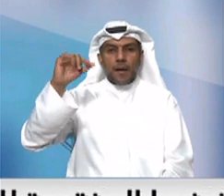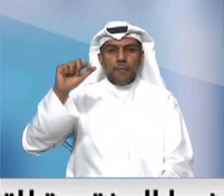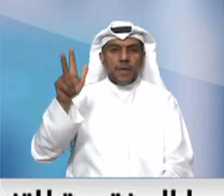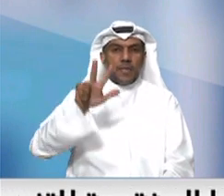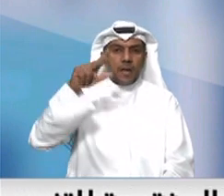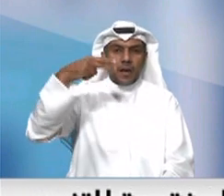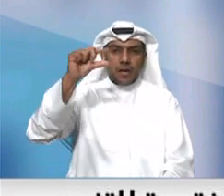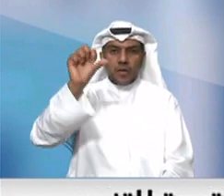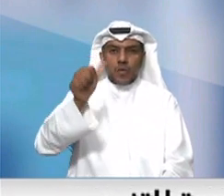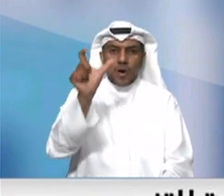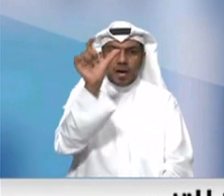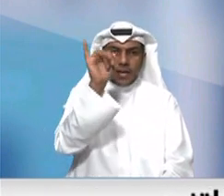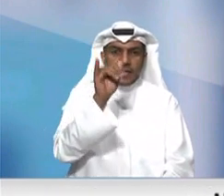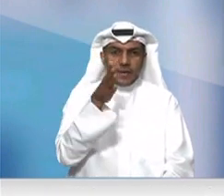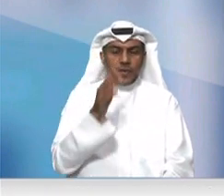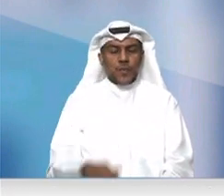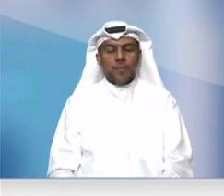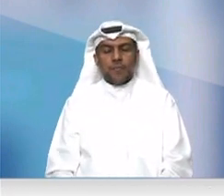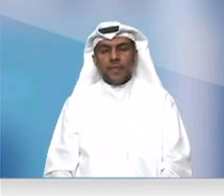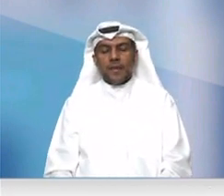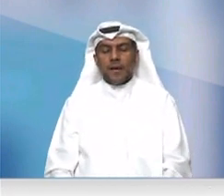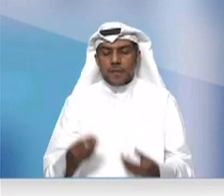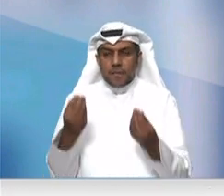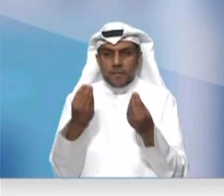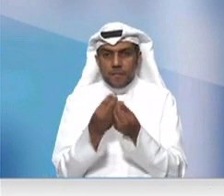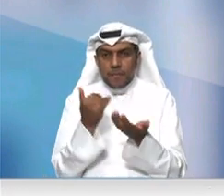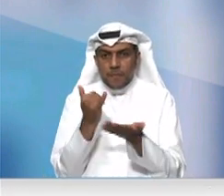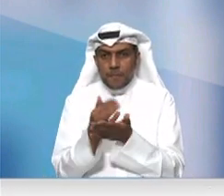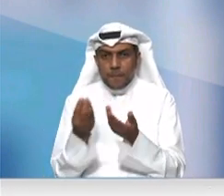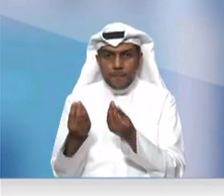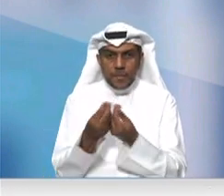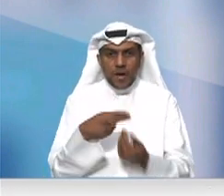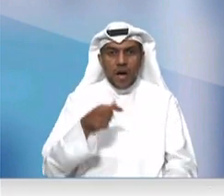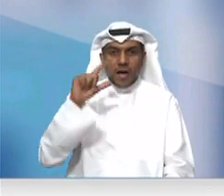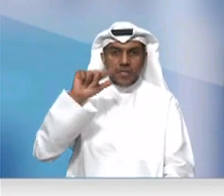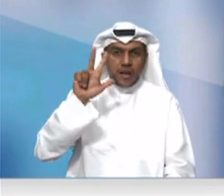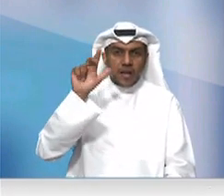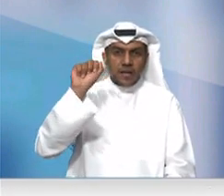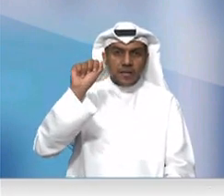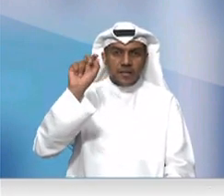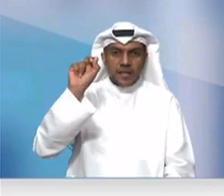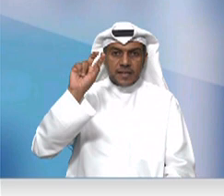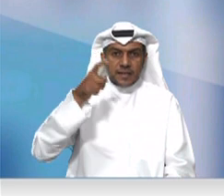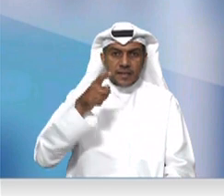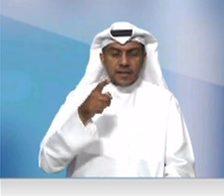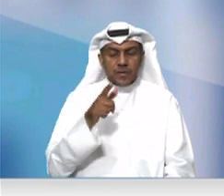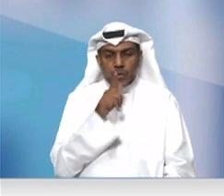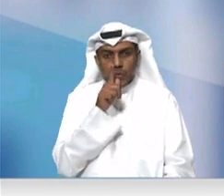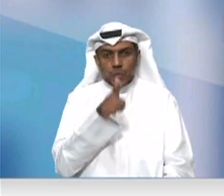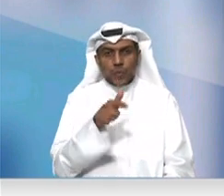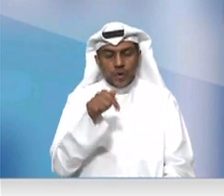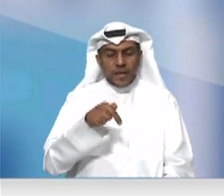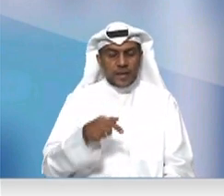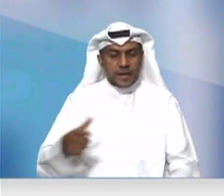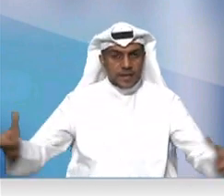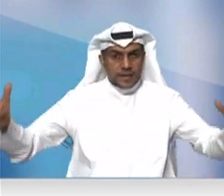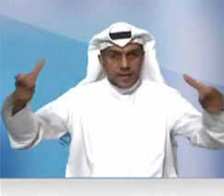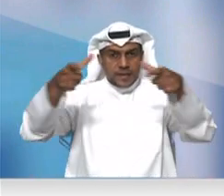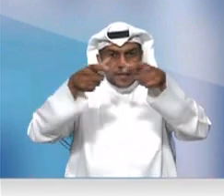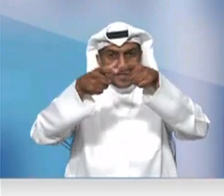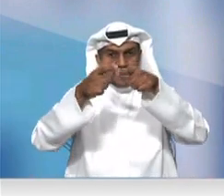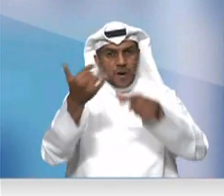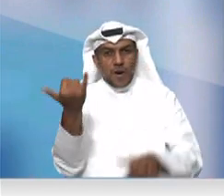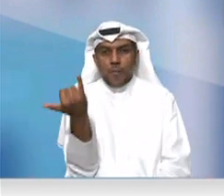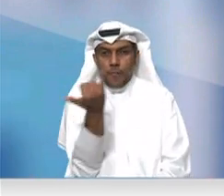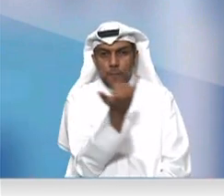المدير العام للمنظمة عادل الصقر في كلمة له خلال افتتاح أعمال الدورة إن هذا الاجتماع خطوة مهمة